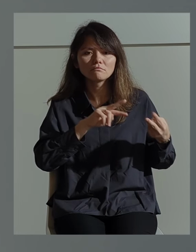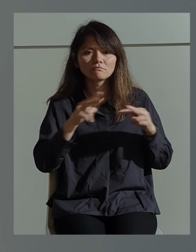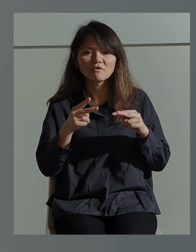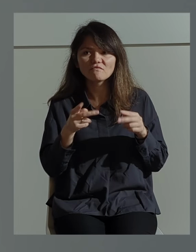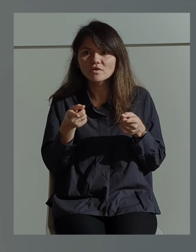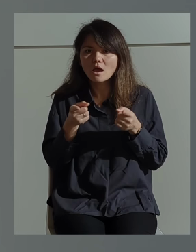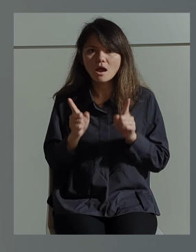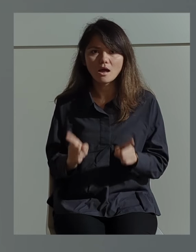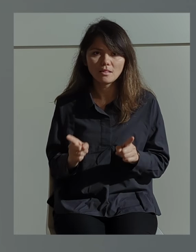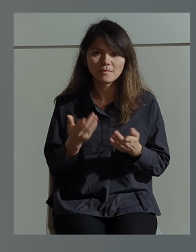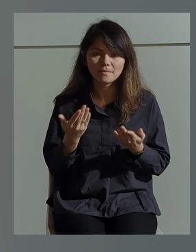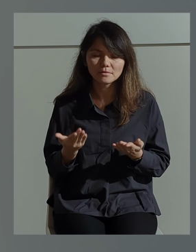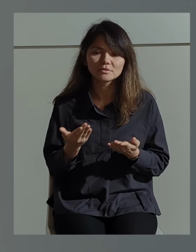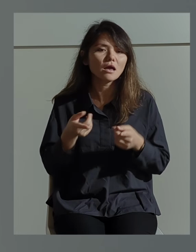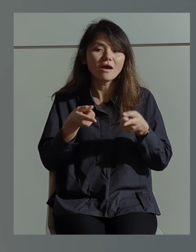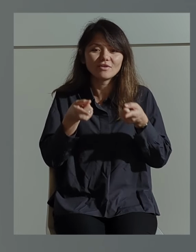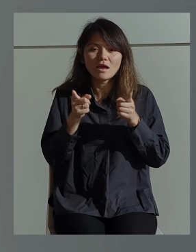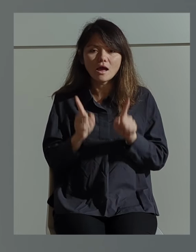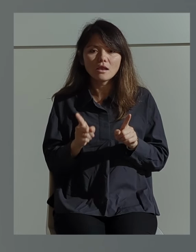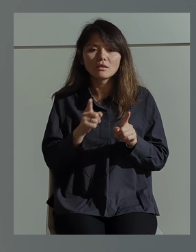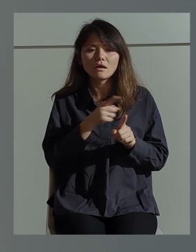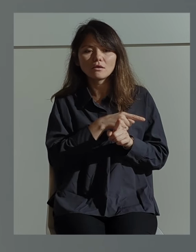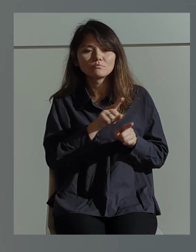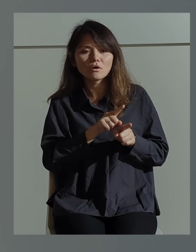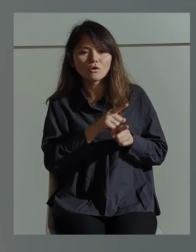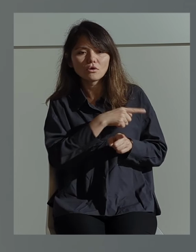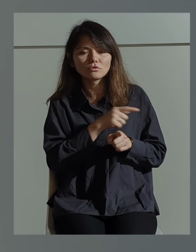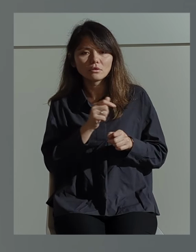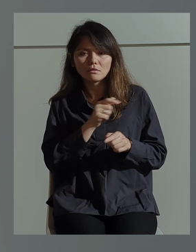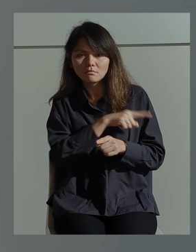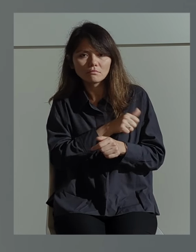смысле реальность В каком-то смысле догоняет